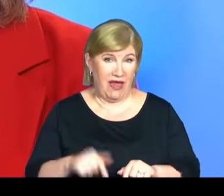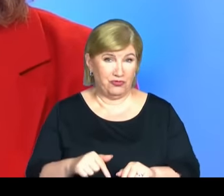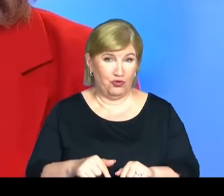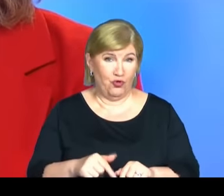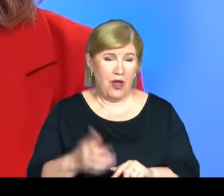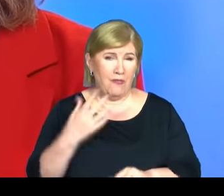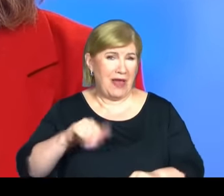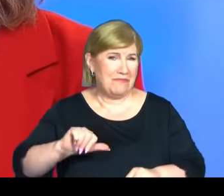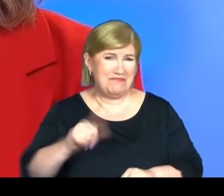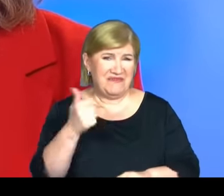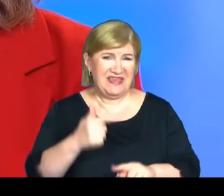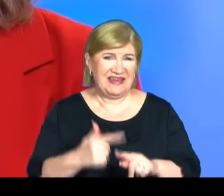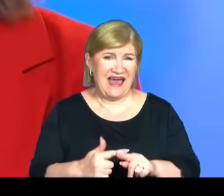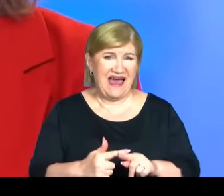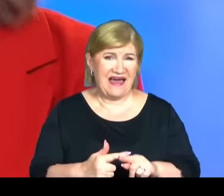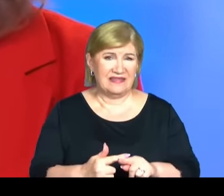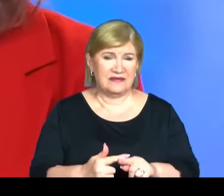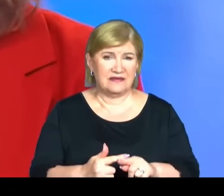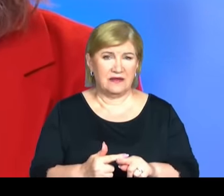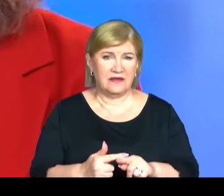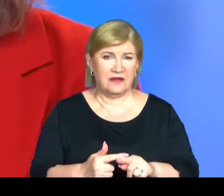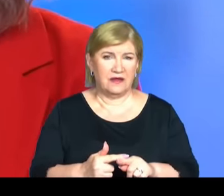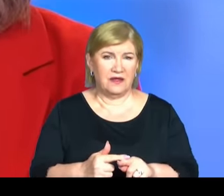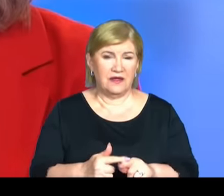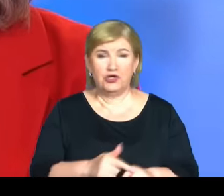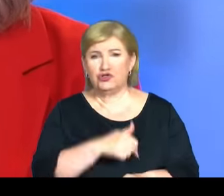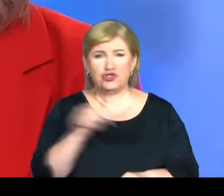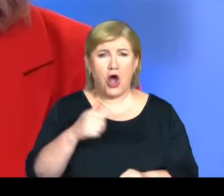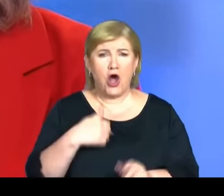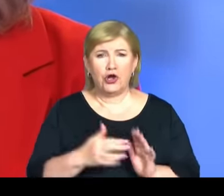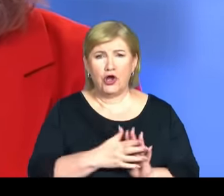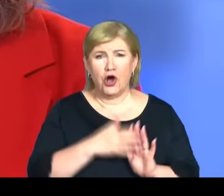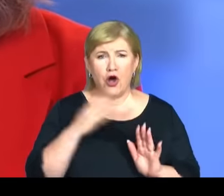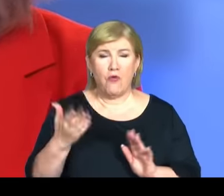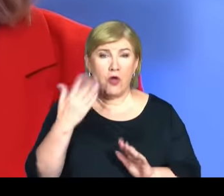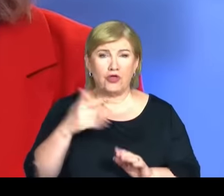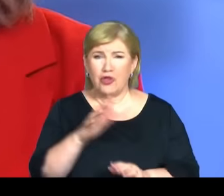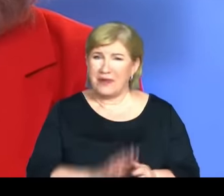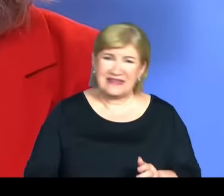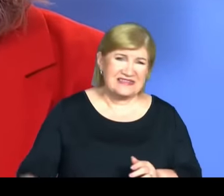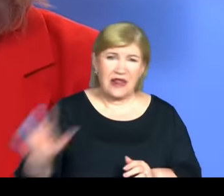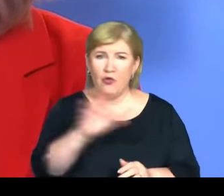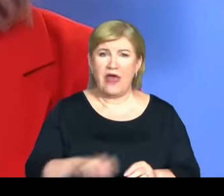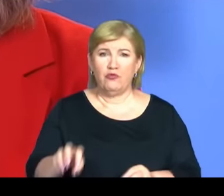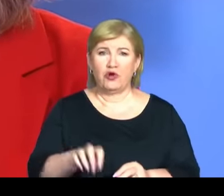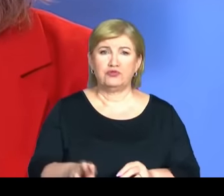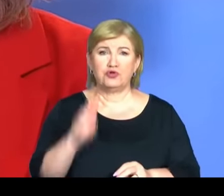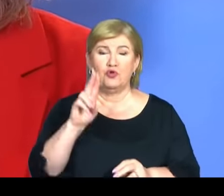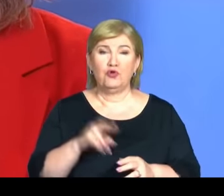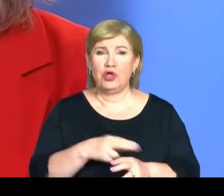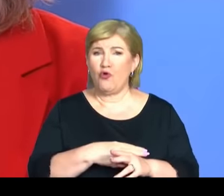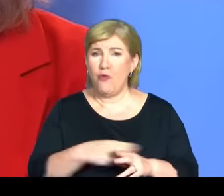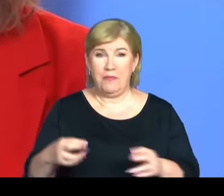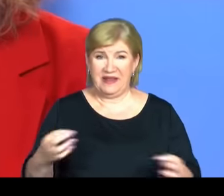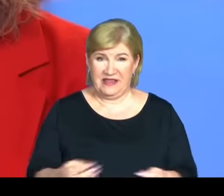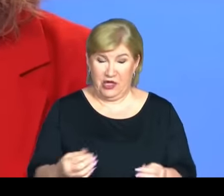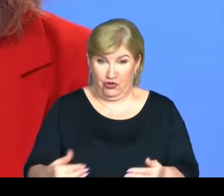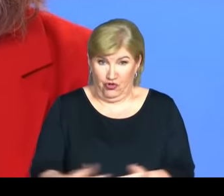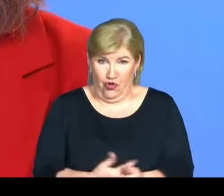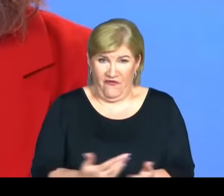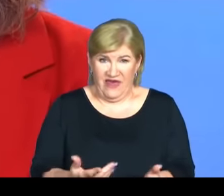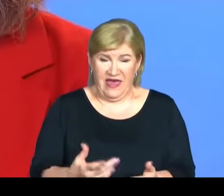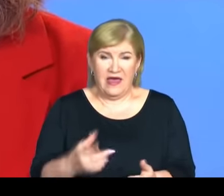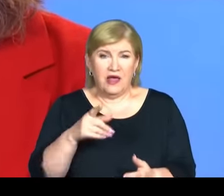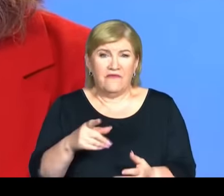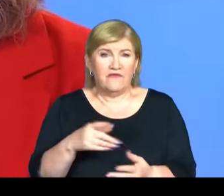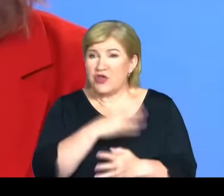vôbec prvýkrát od za 100 rokov, čiže bolo to pre celú Európsku úniu, to bolo niečo úplne nové, čomu čelili všetky vlády